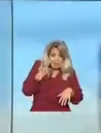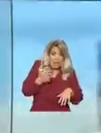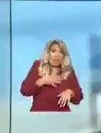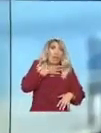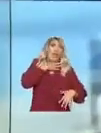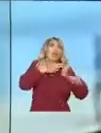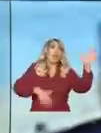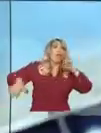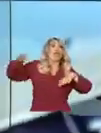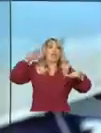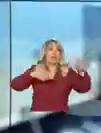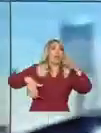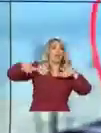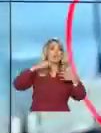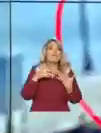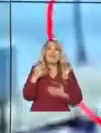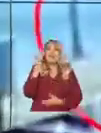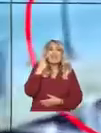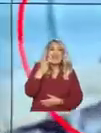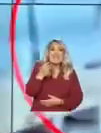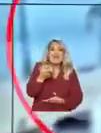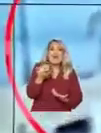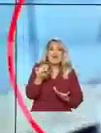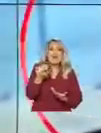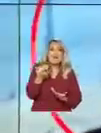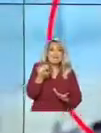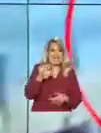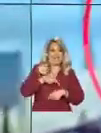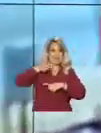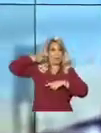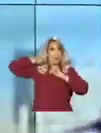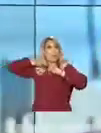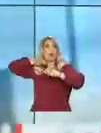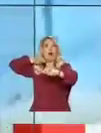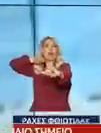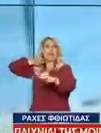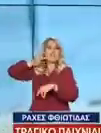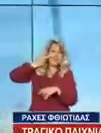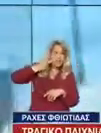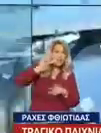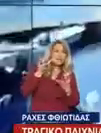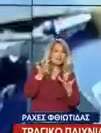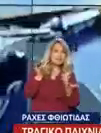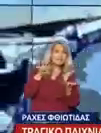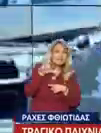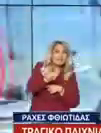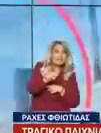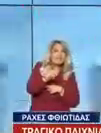θάλασσα. Δεν μπορούμε να διακρίνουμε, όπως βλέπετε, και το πλάνο είναι μακρινό. Φαίνονται διάφορα στίγματα, δεν μπορούμε να καταλάβουμε